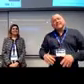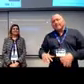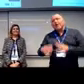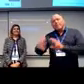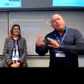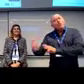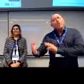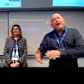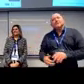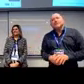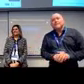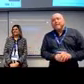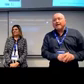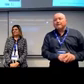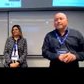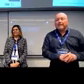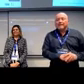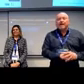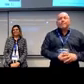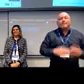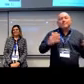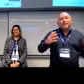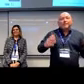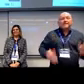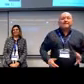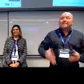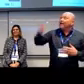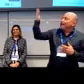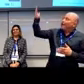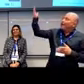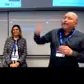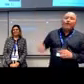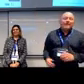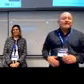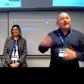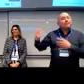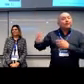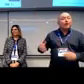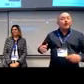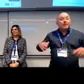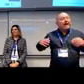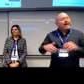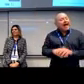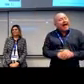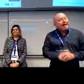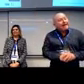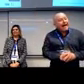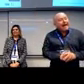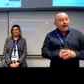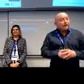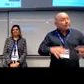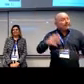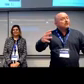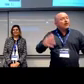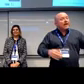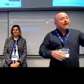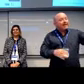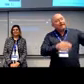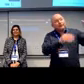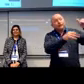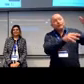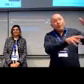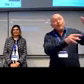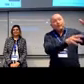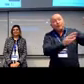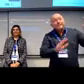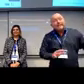quelque chose qui ressemble beaucoup à ça dans l'entreprise. On ne va pas te présenter un exemple comme l'entreprise Soleil